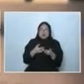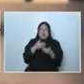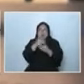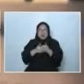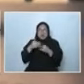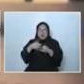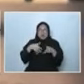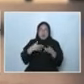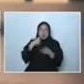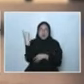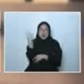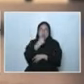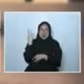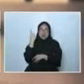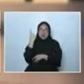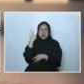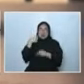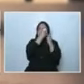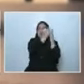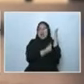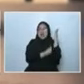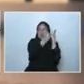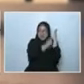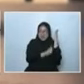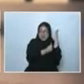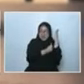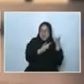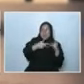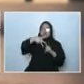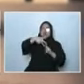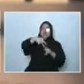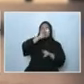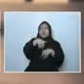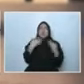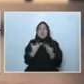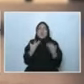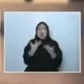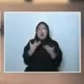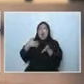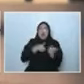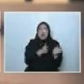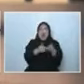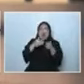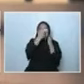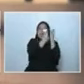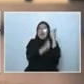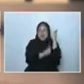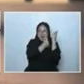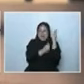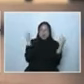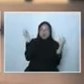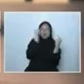Kemudian di pemerintahan, di budget kita, di provinsi juga, kita melakukan bagaimana intervensi anggaran juga